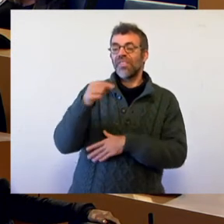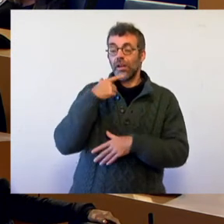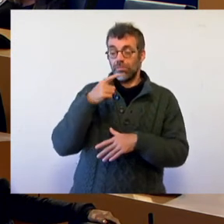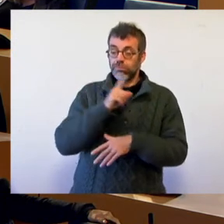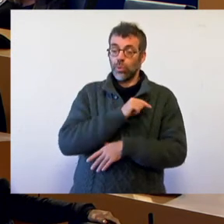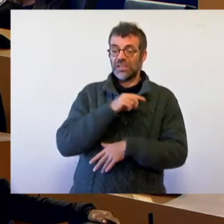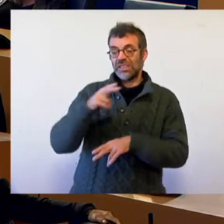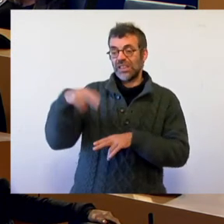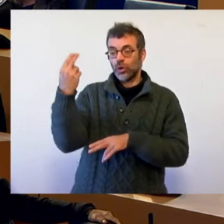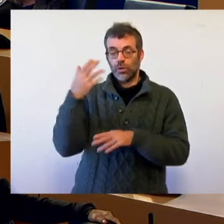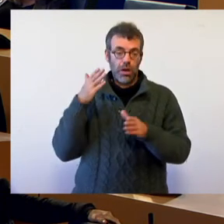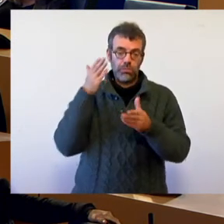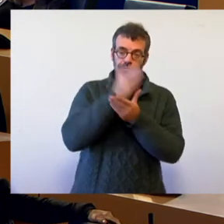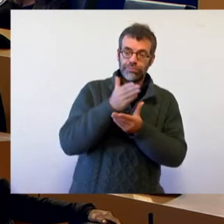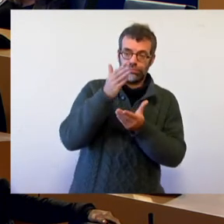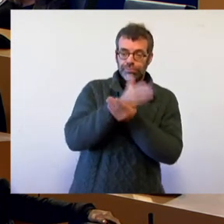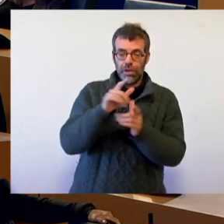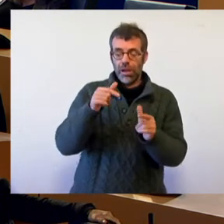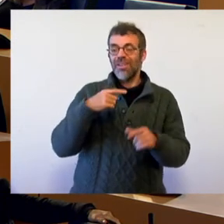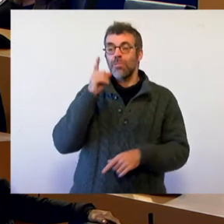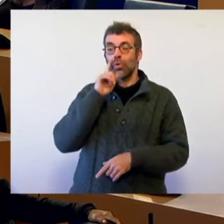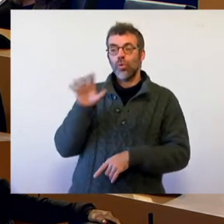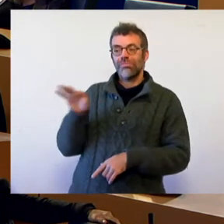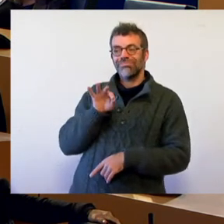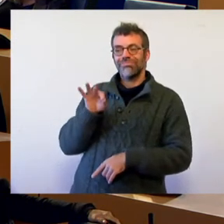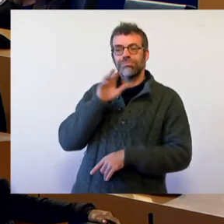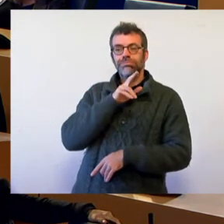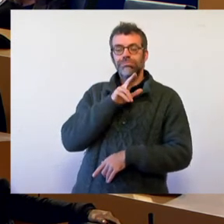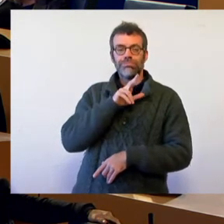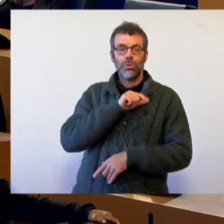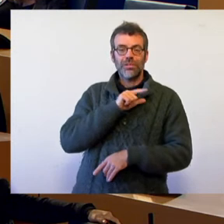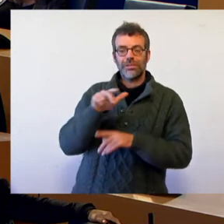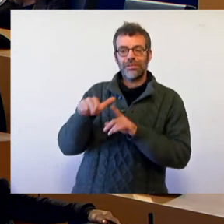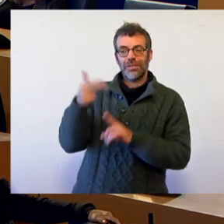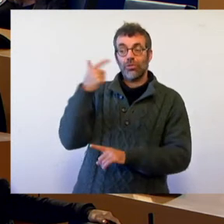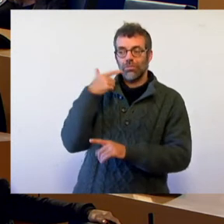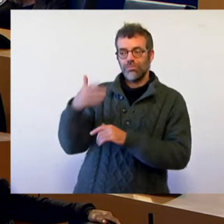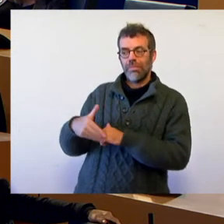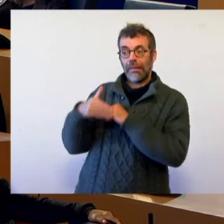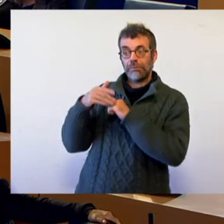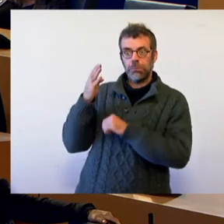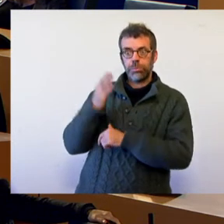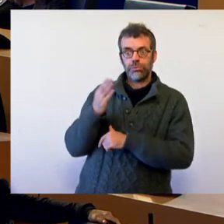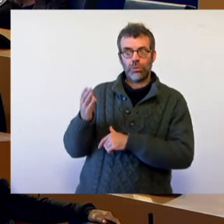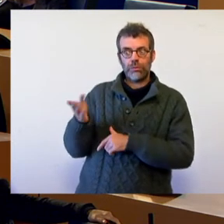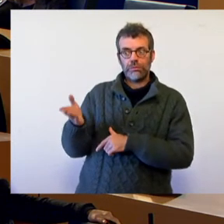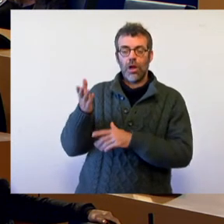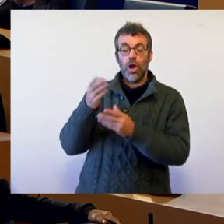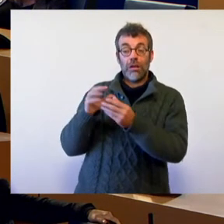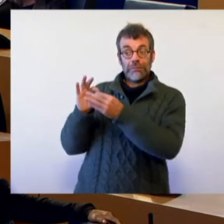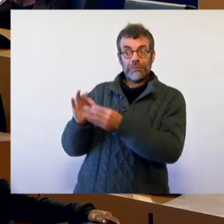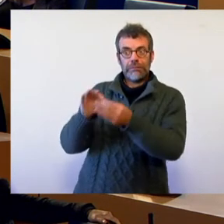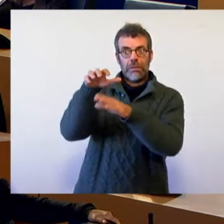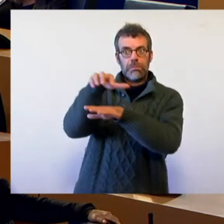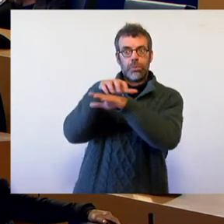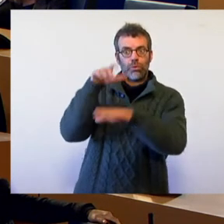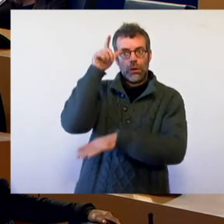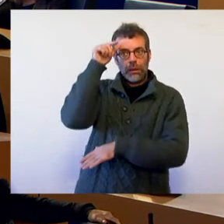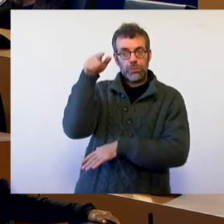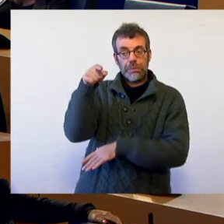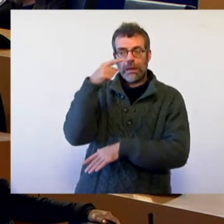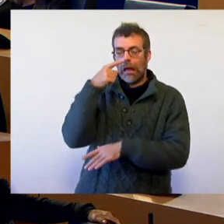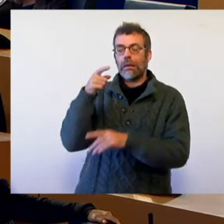nationale. Pourquoi la police nationale? Parce que nous avons besoin de son aide et surtout des réquisitions du procureur de la République pour pouvoir faire